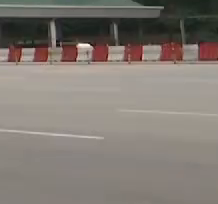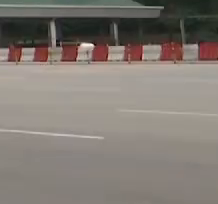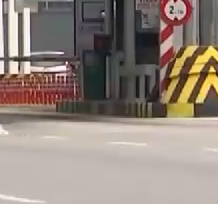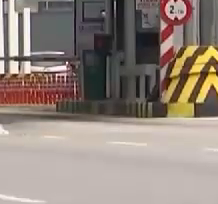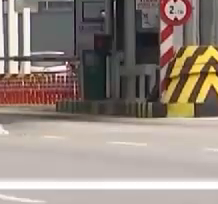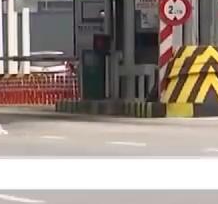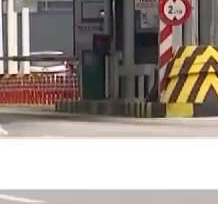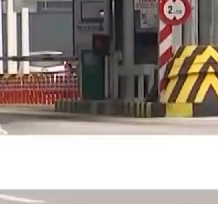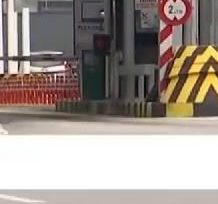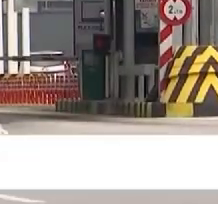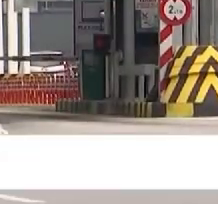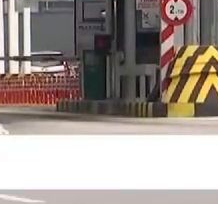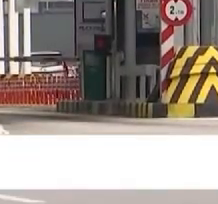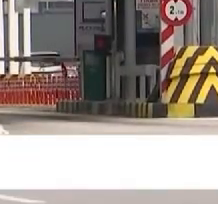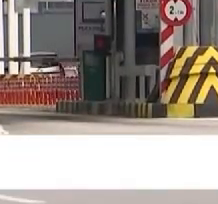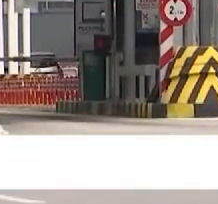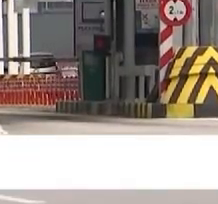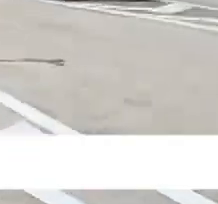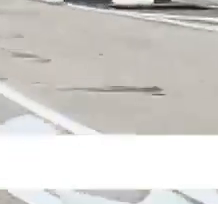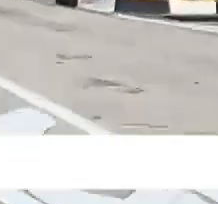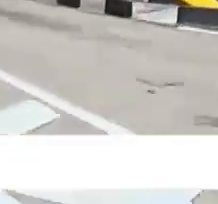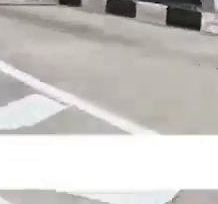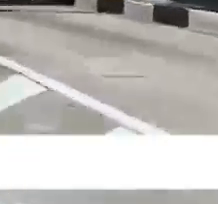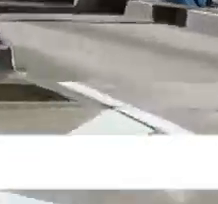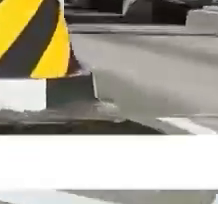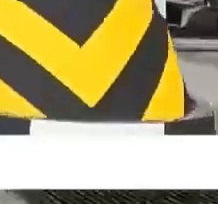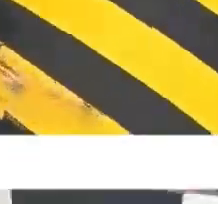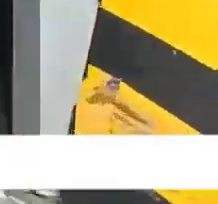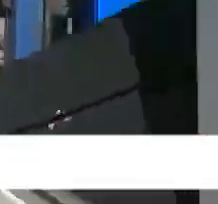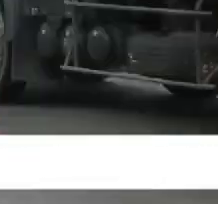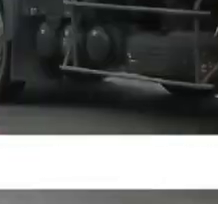Perantau mula pulang raikan Aidiladha, aliran trafik semakin meningkat.